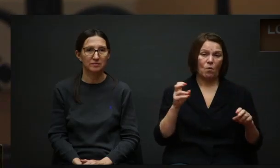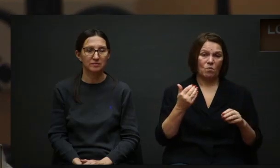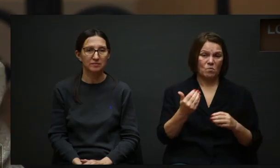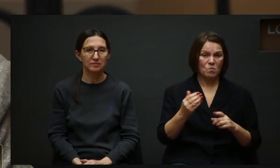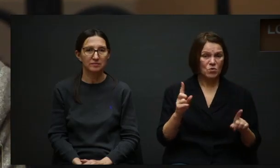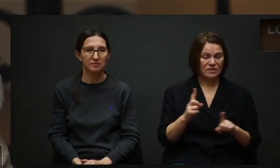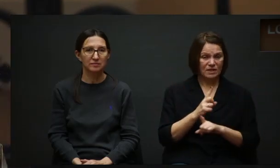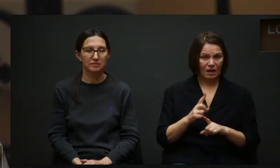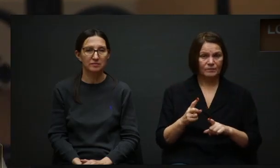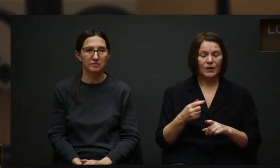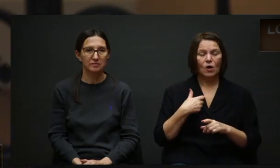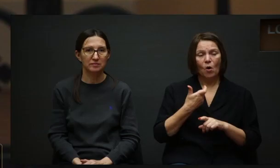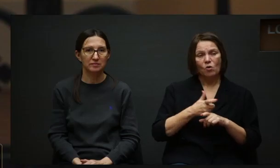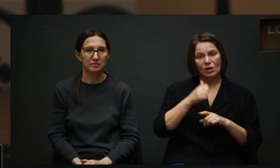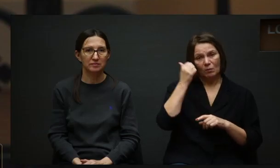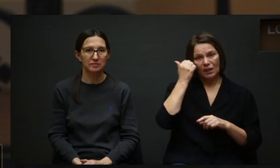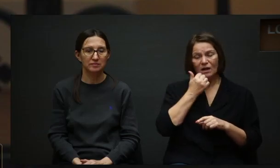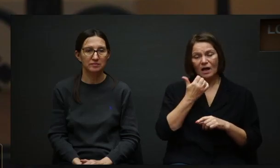очень благодарен за